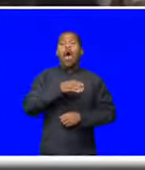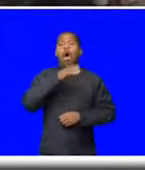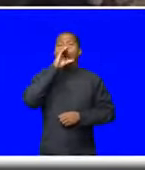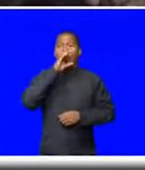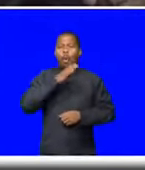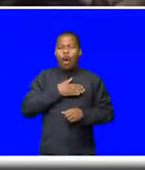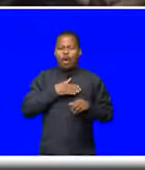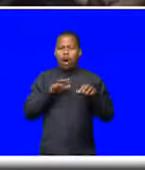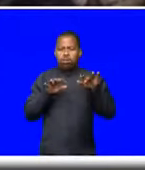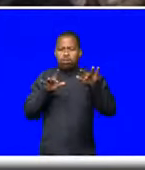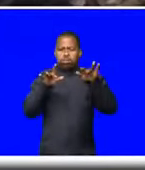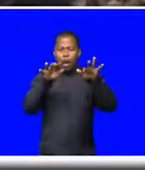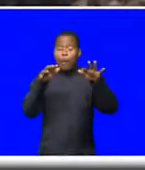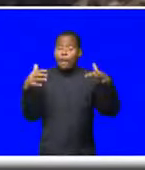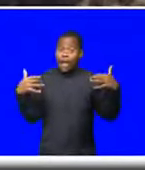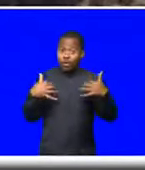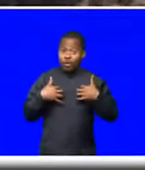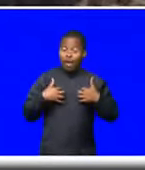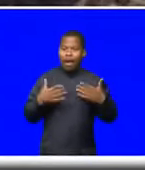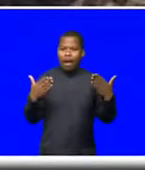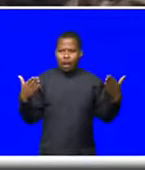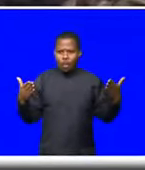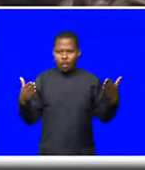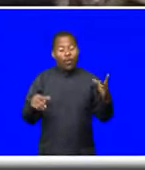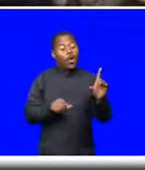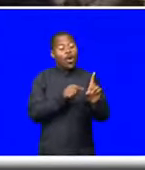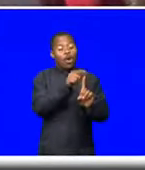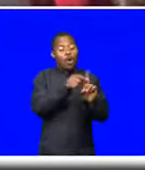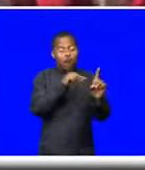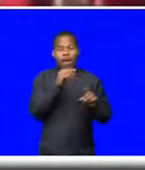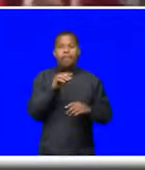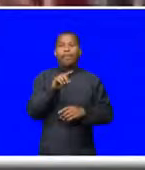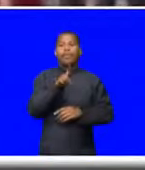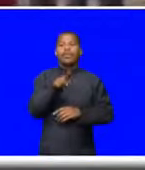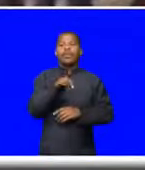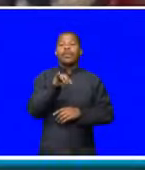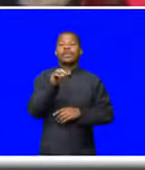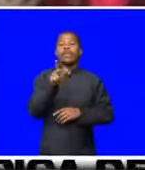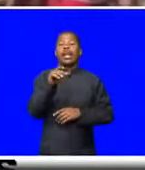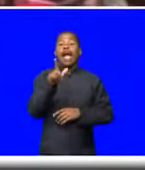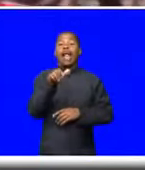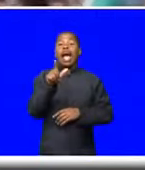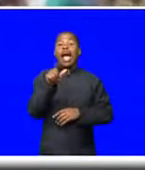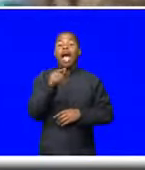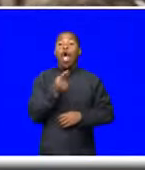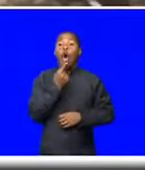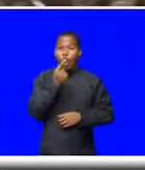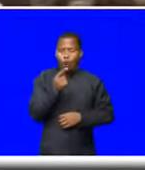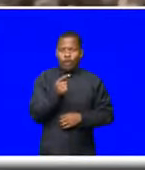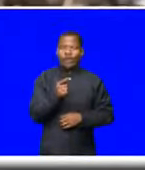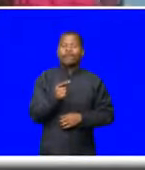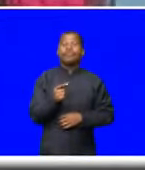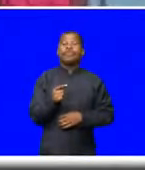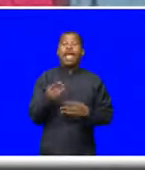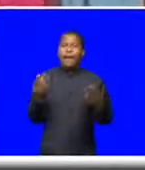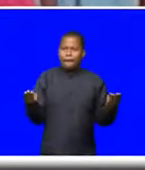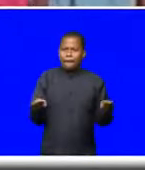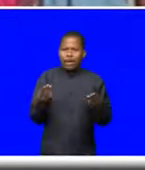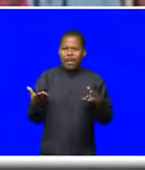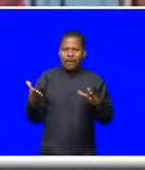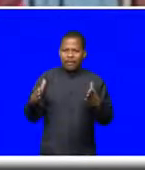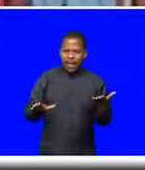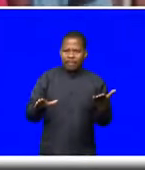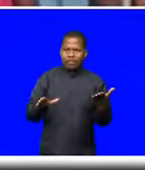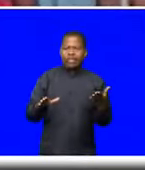Natal. Mfunankulu walesifundza Sihle Zikalala ngelisonto evikini leliphelile uthi laba labasishiyile emhlabeni bafaka